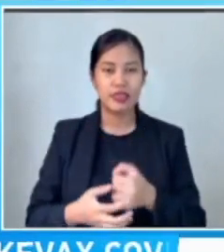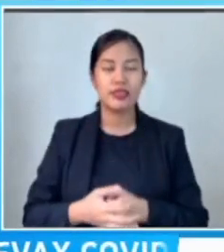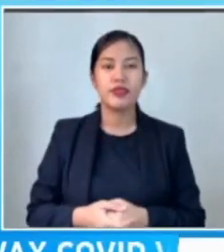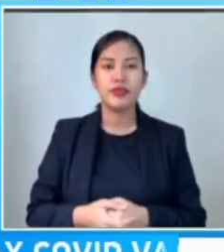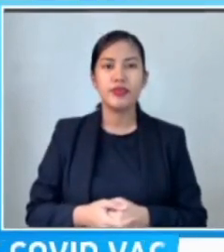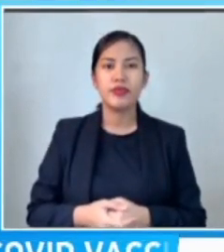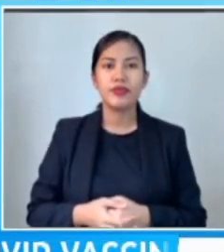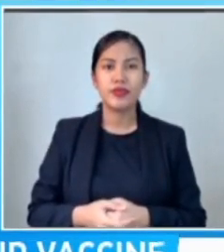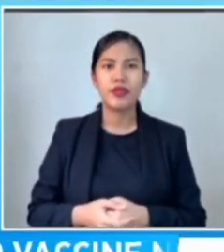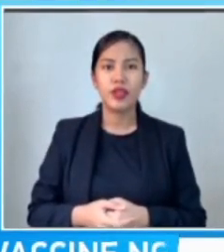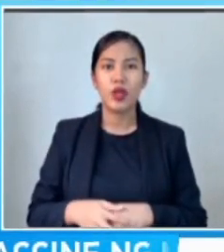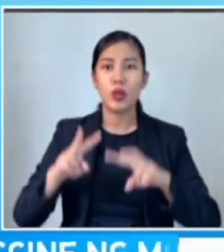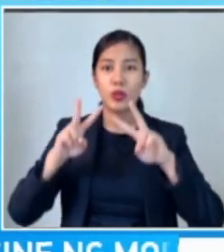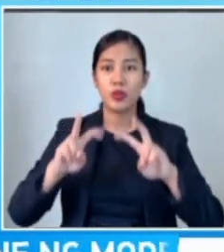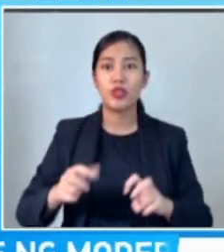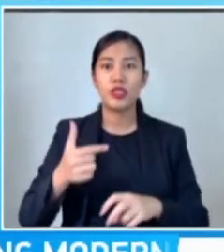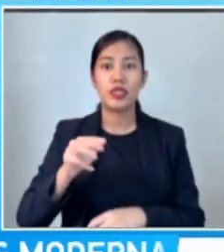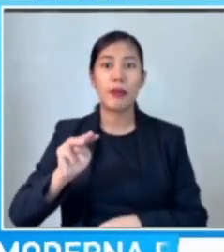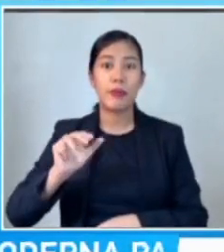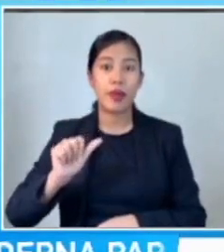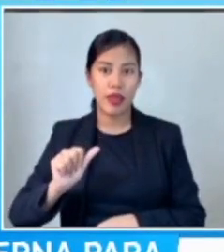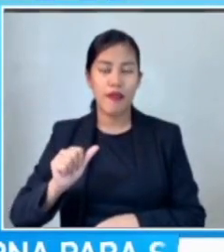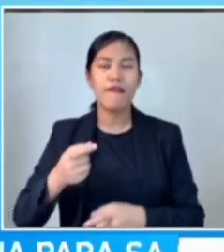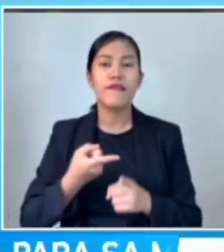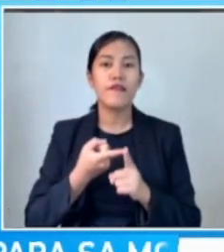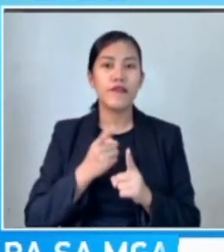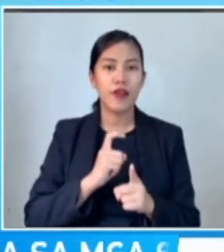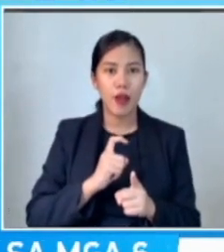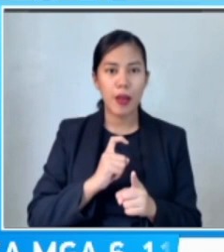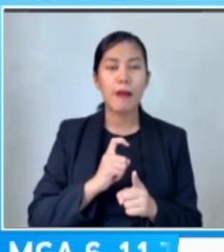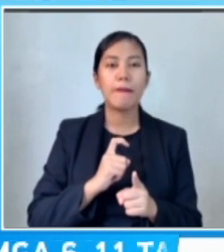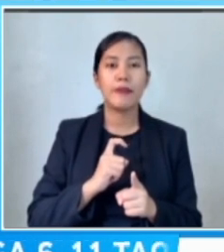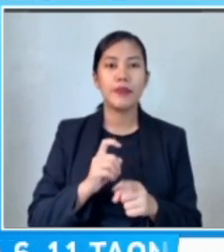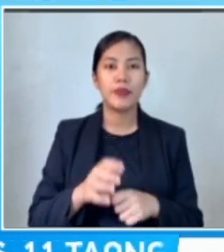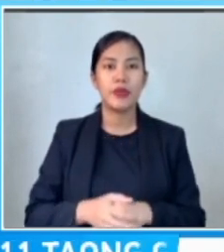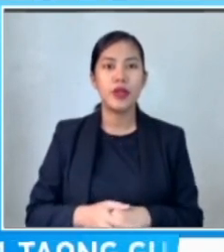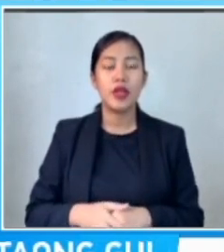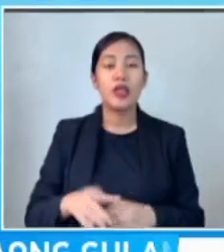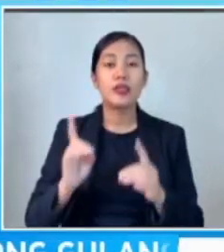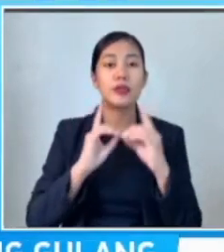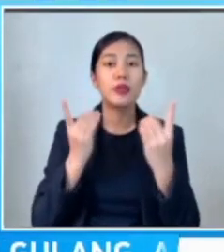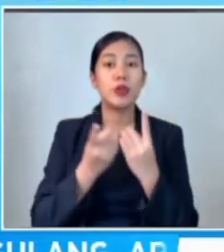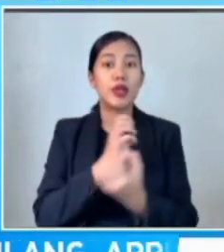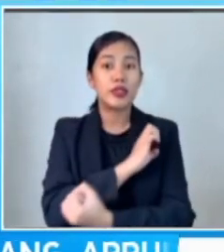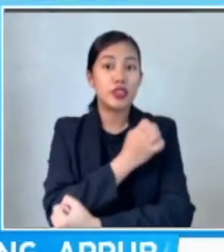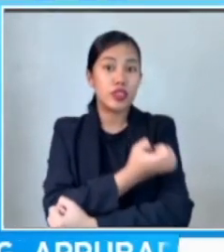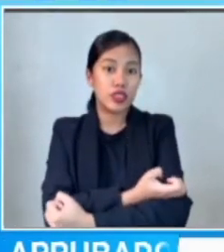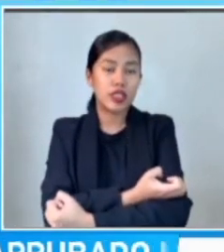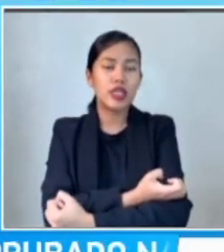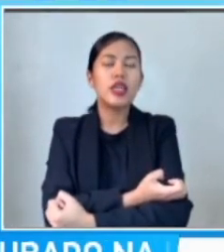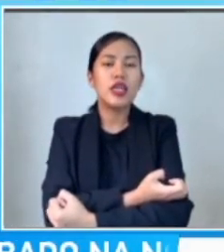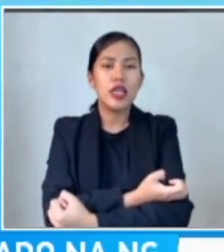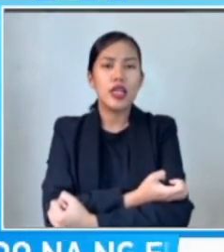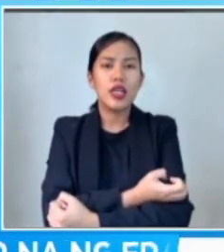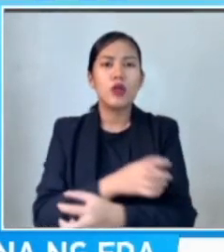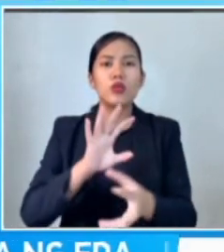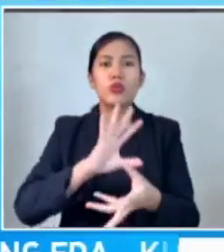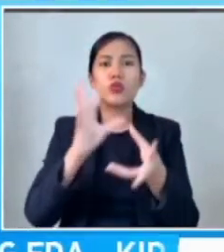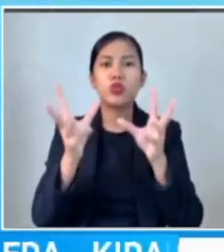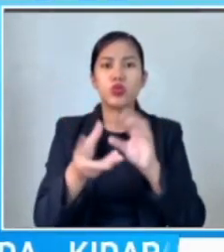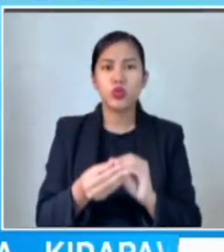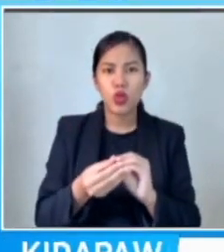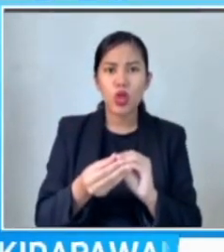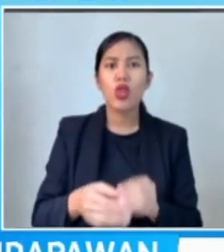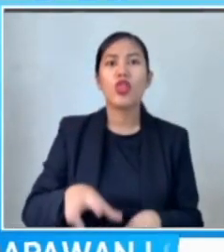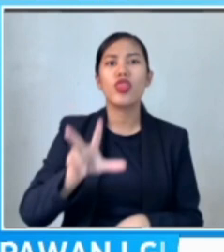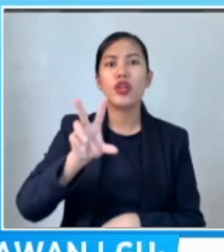sa DOE data at anunsyo ng kumpanya ng langis, mahigit 30 pesos na ang total net increase per liter